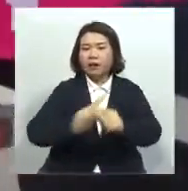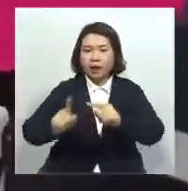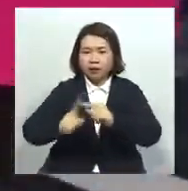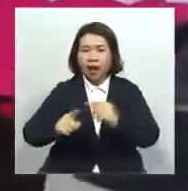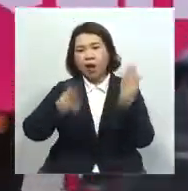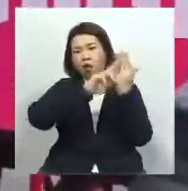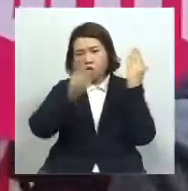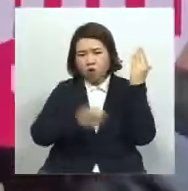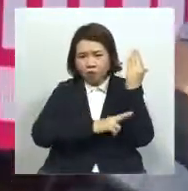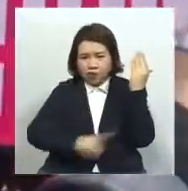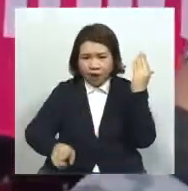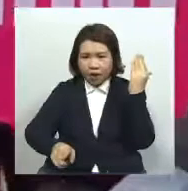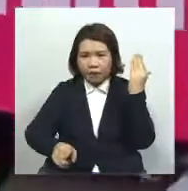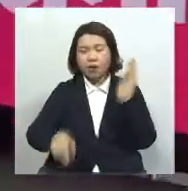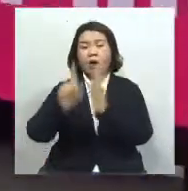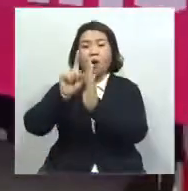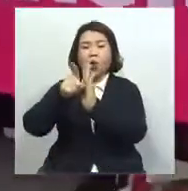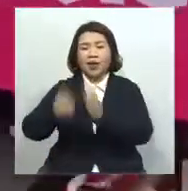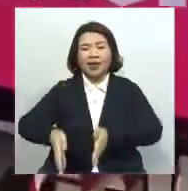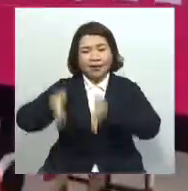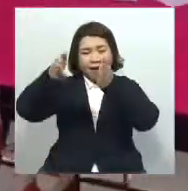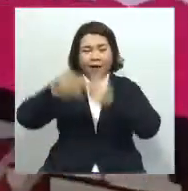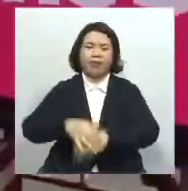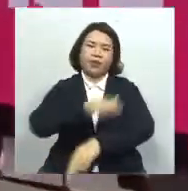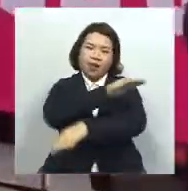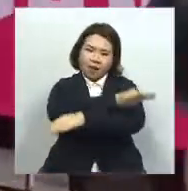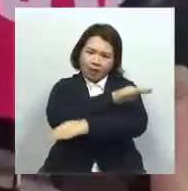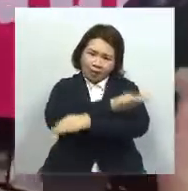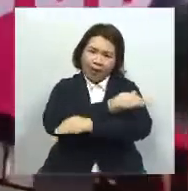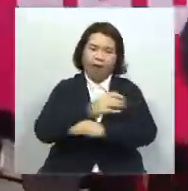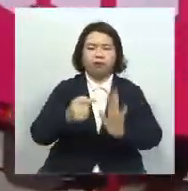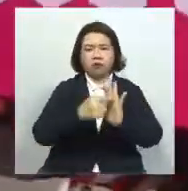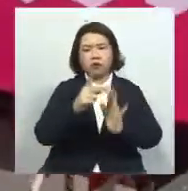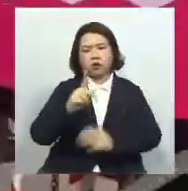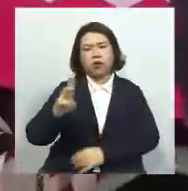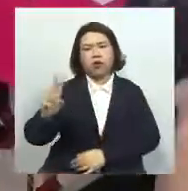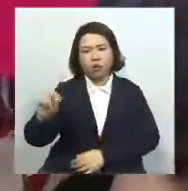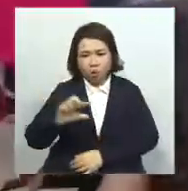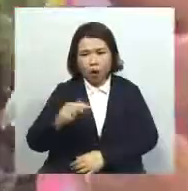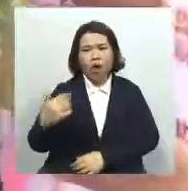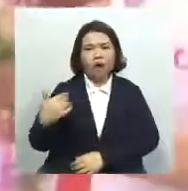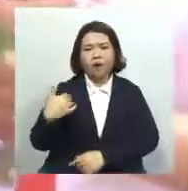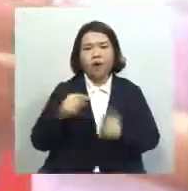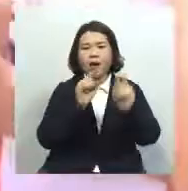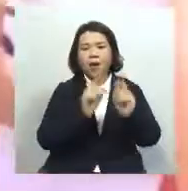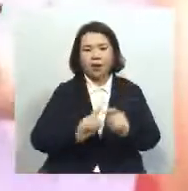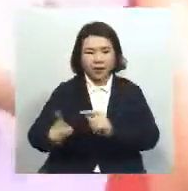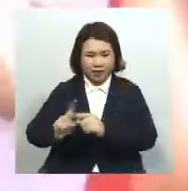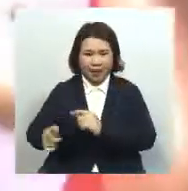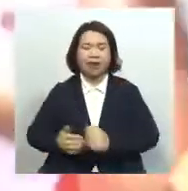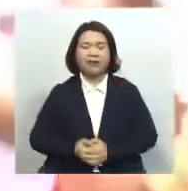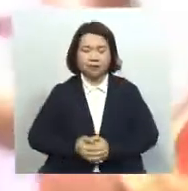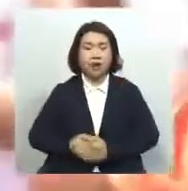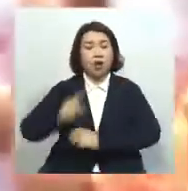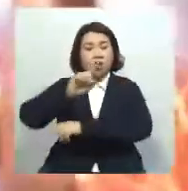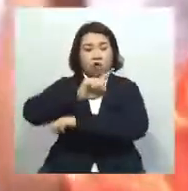รบินสันเนนแก้วหอนาฬิกาแยกแขวงตลาดอู่ทองแยกจระเข้สามพันสะยายโสมนะครับโดยในช่วงบ่าย